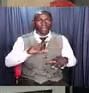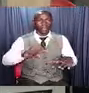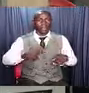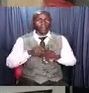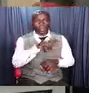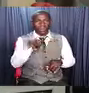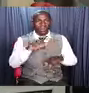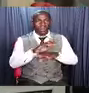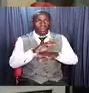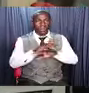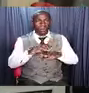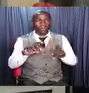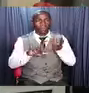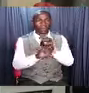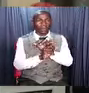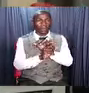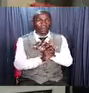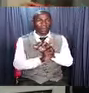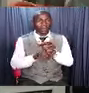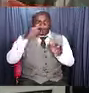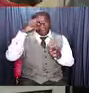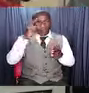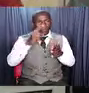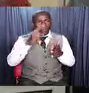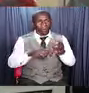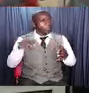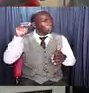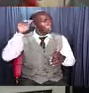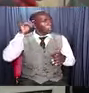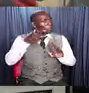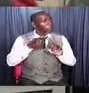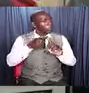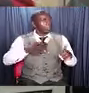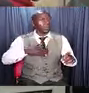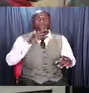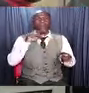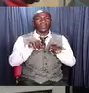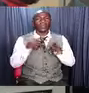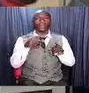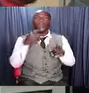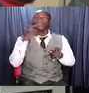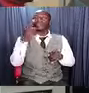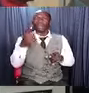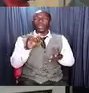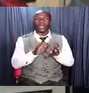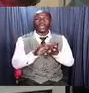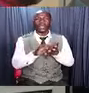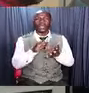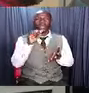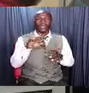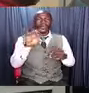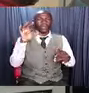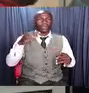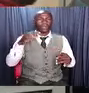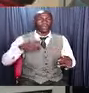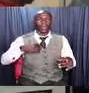Lakini ninyi nimewaita rafiki kwa kuwa yote niliyoyasikia kwa baba yangu nimewaarifu. Si ninyi